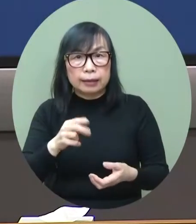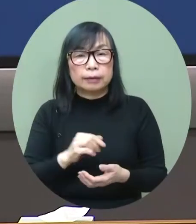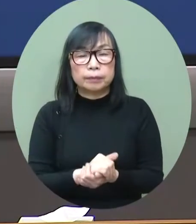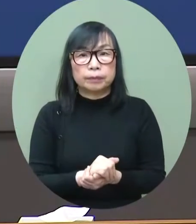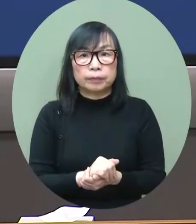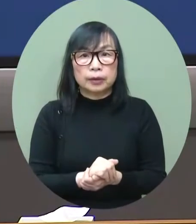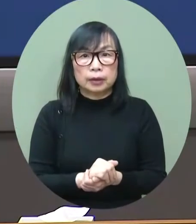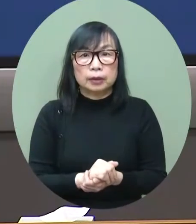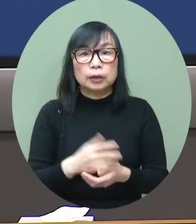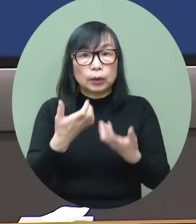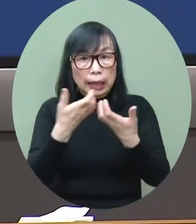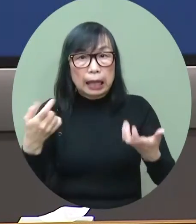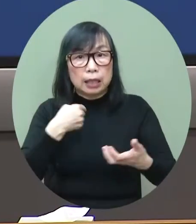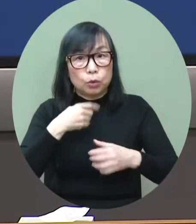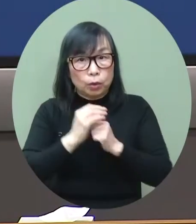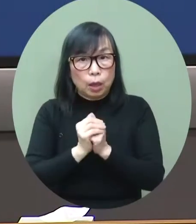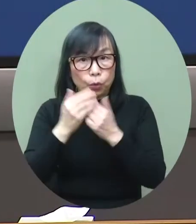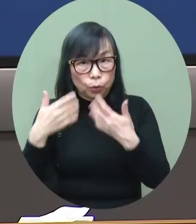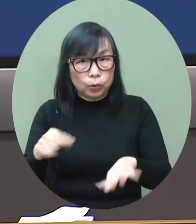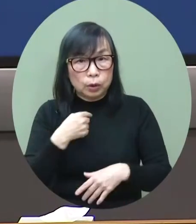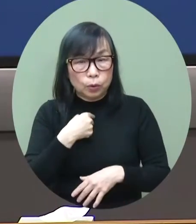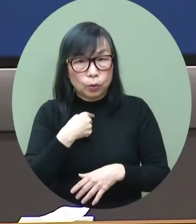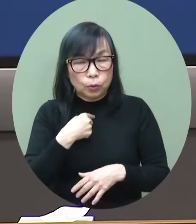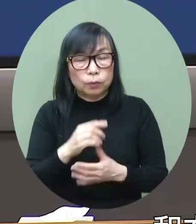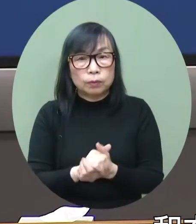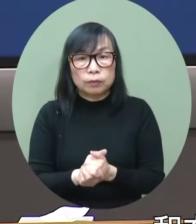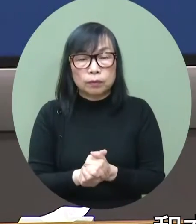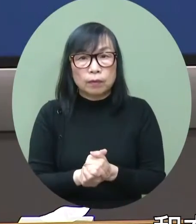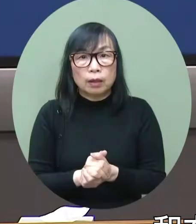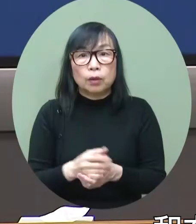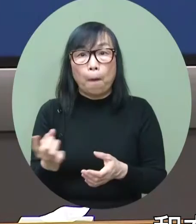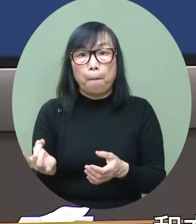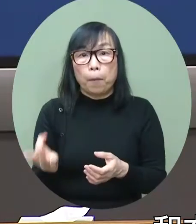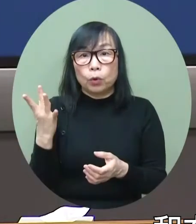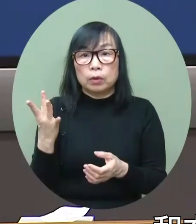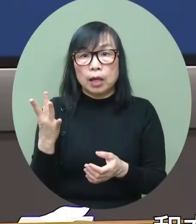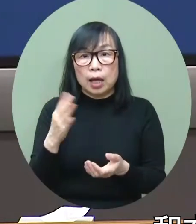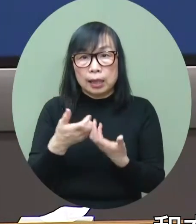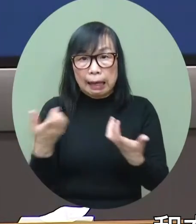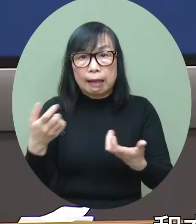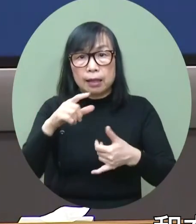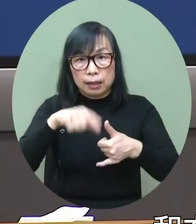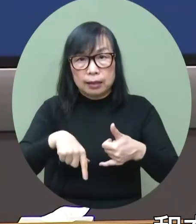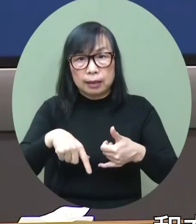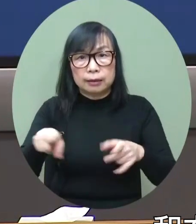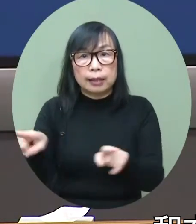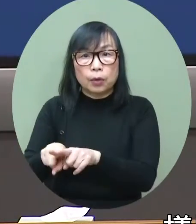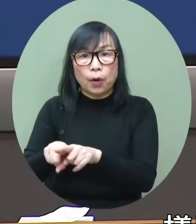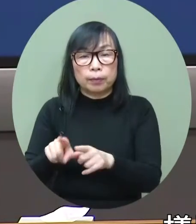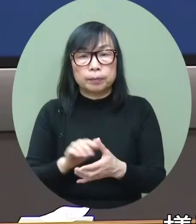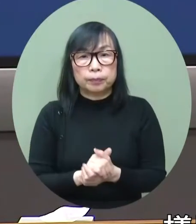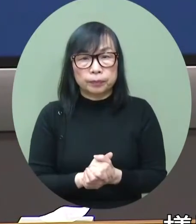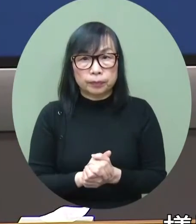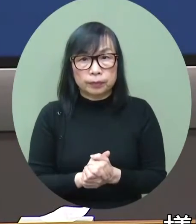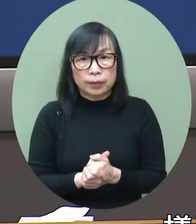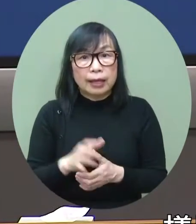就要完成這個隔離的要求。而隔離的要求和本地的進行隔離的人士是完全一致的，一